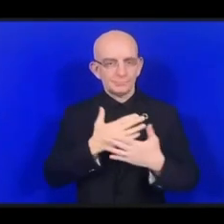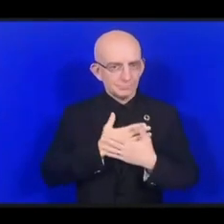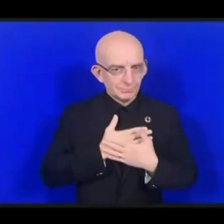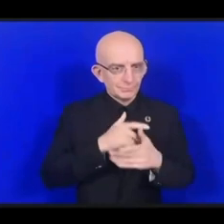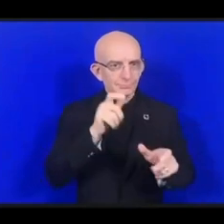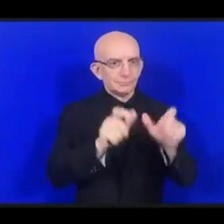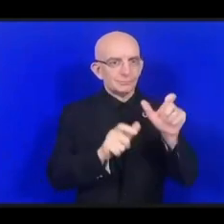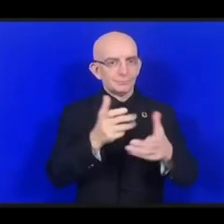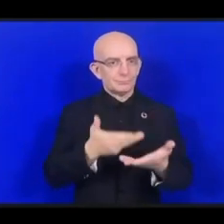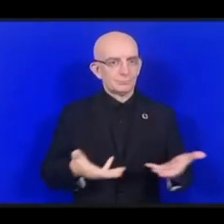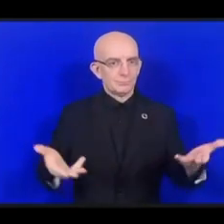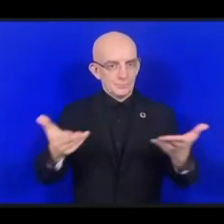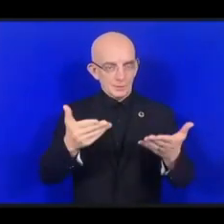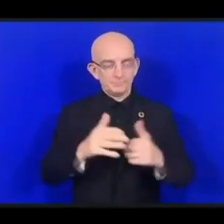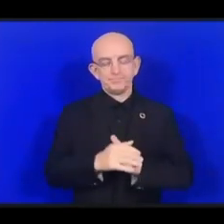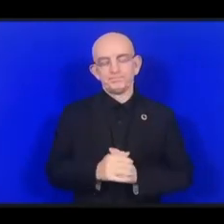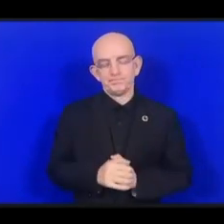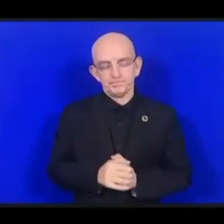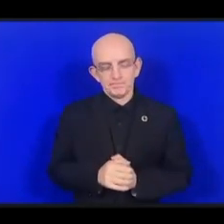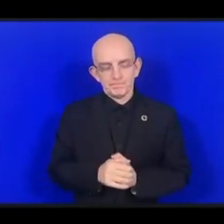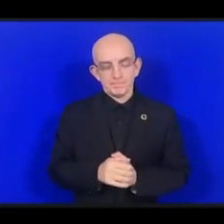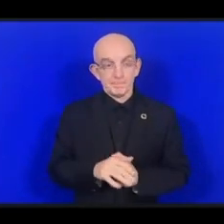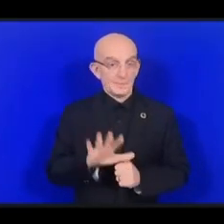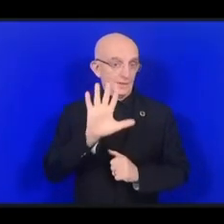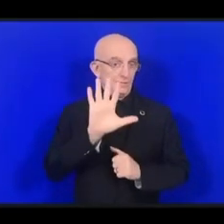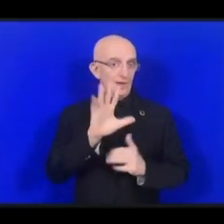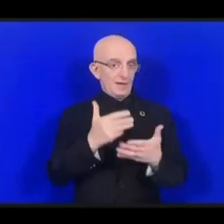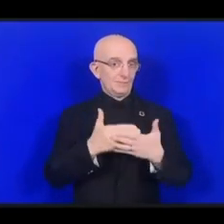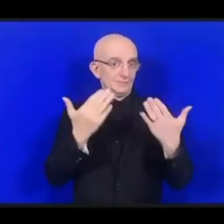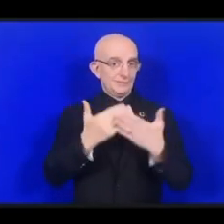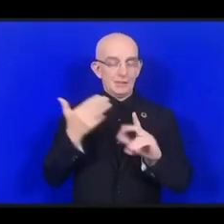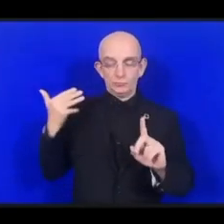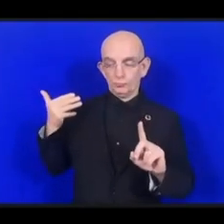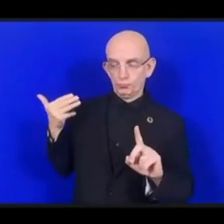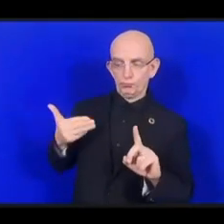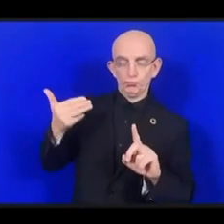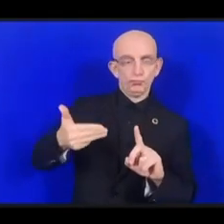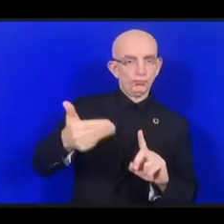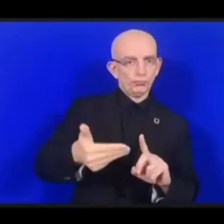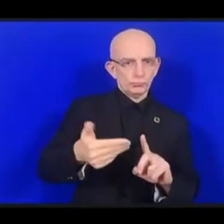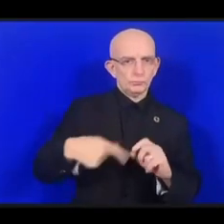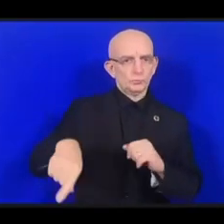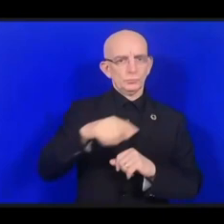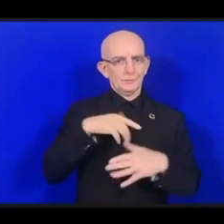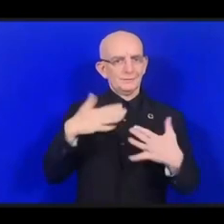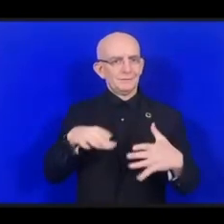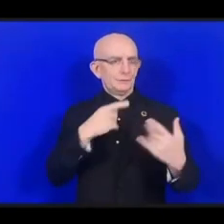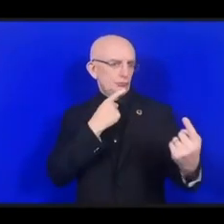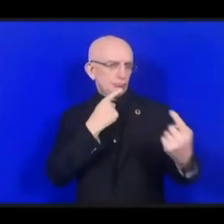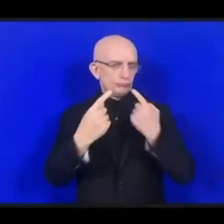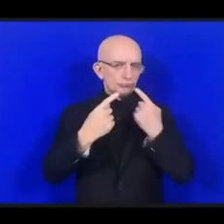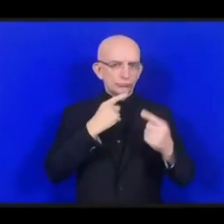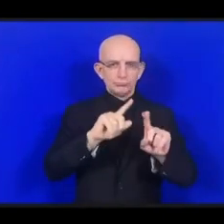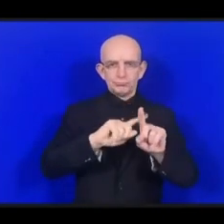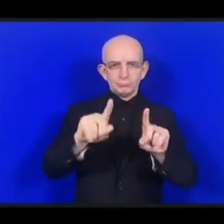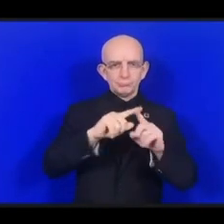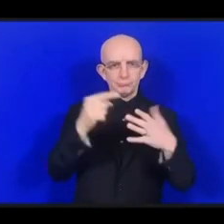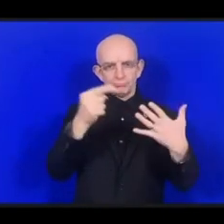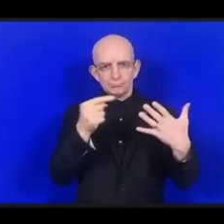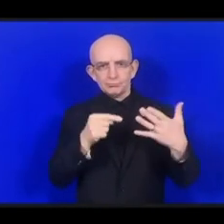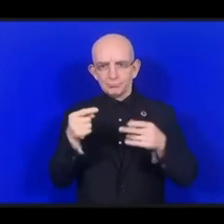مختلفه امورا تتعلق بحكمه الانترنت ولكن انا اريد ان اسلط الضوء على جانب اخر